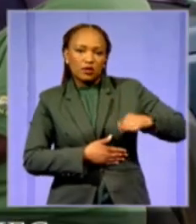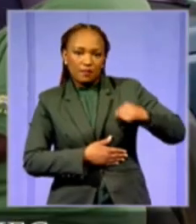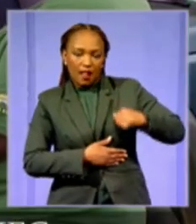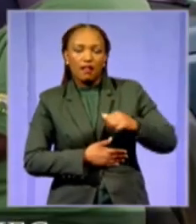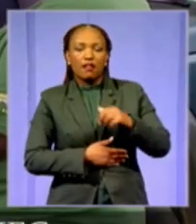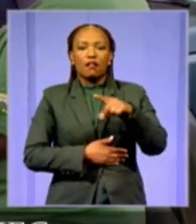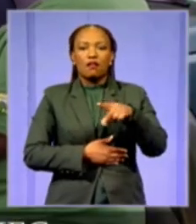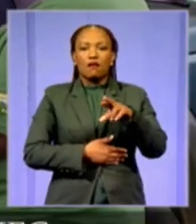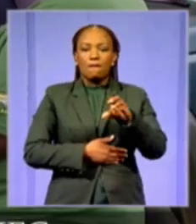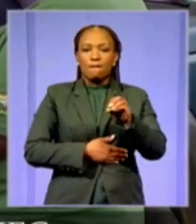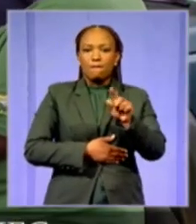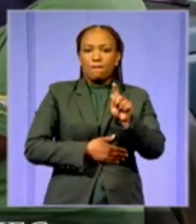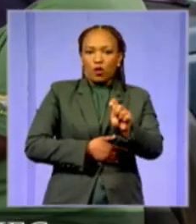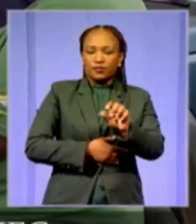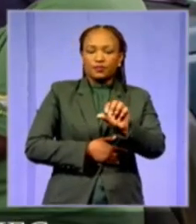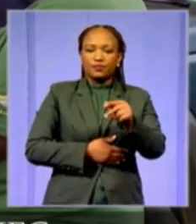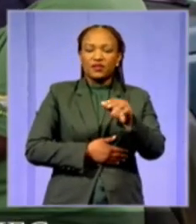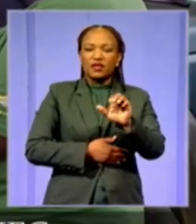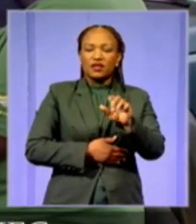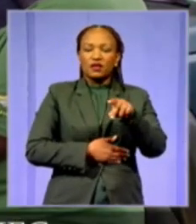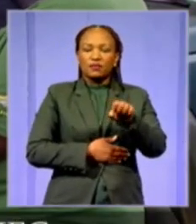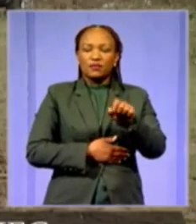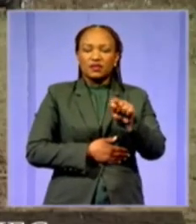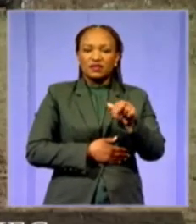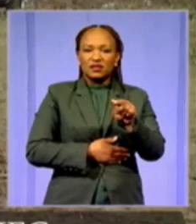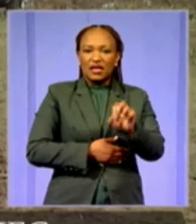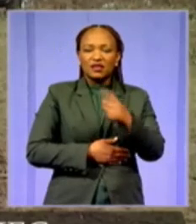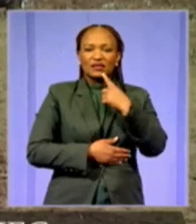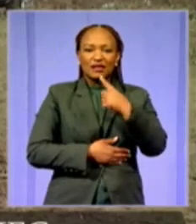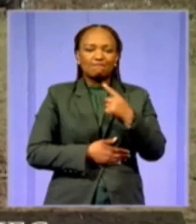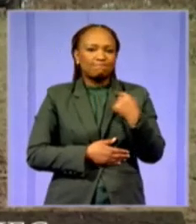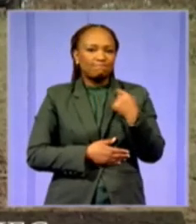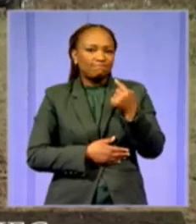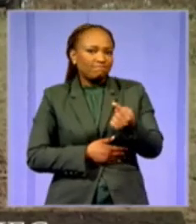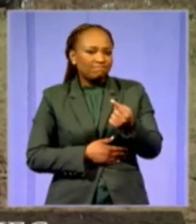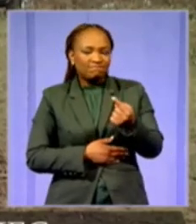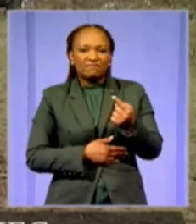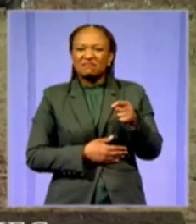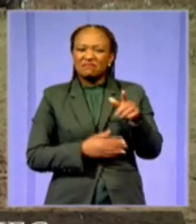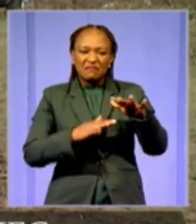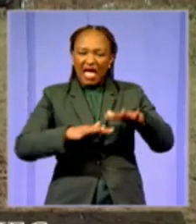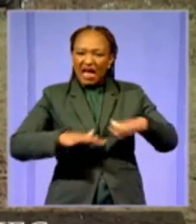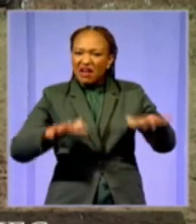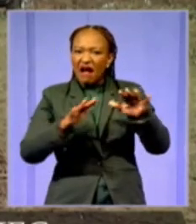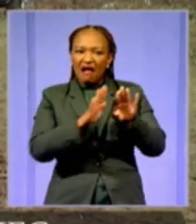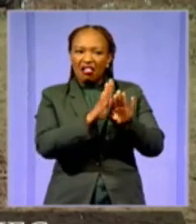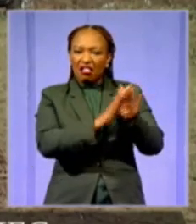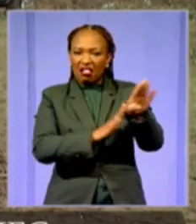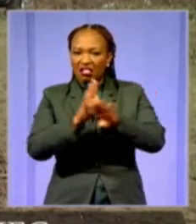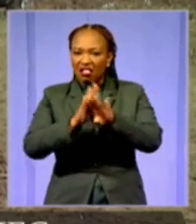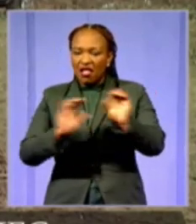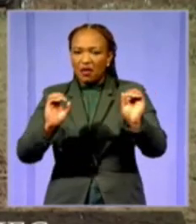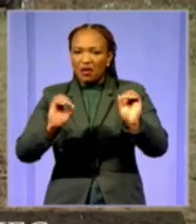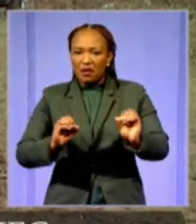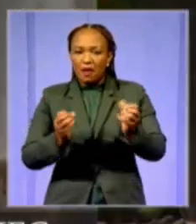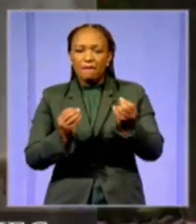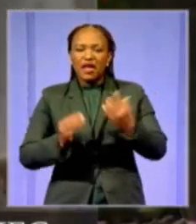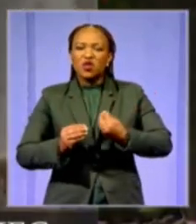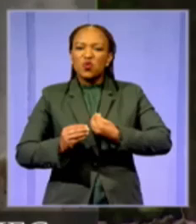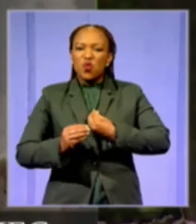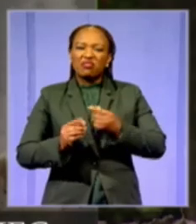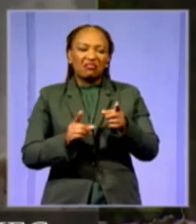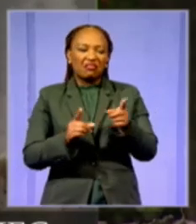mme baagi ba ngongorega ka gore kgaolo ya bone ga ya tlhabololwa ebile na le palo e kwa godimo ya bašwa ba ba sa direng.